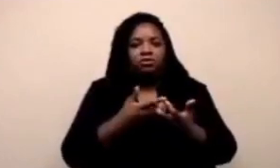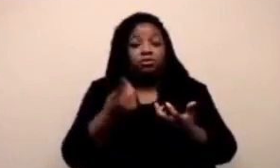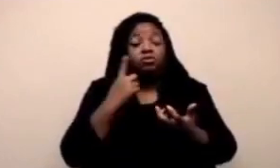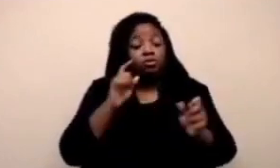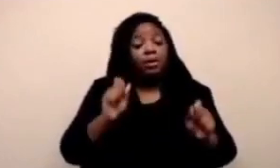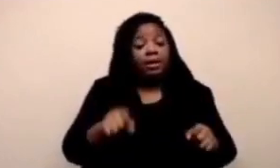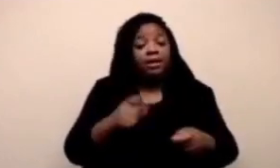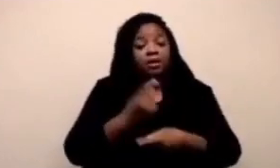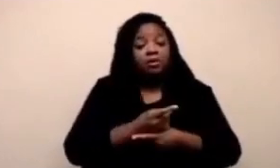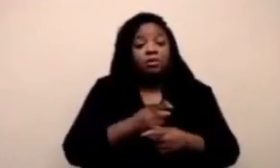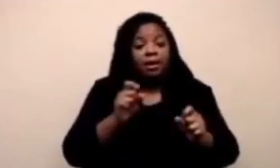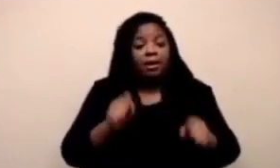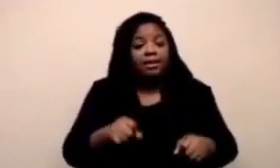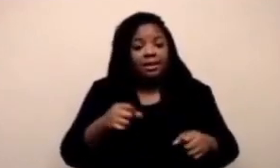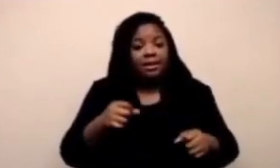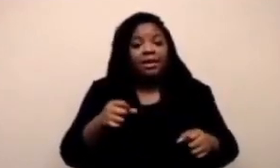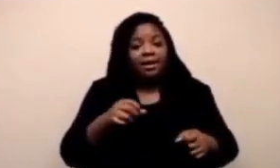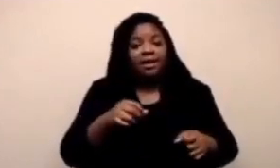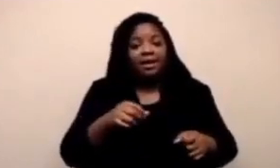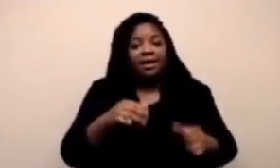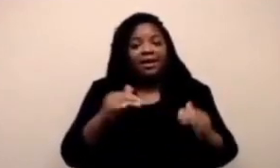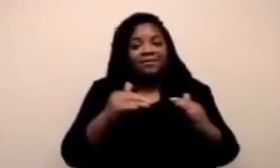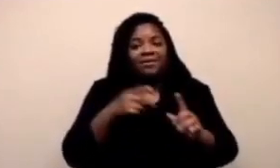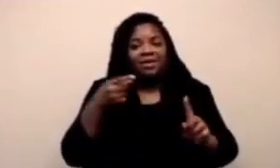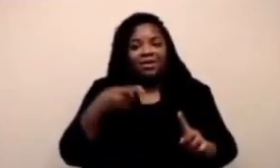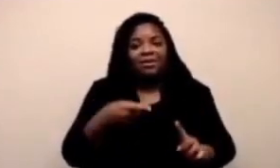なると100%に